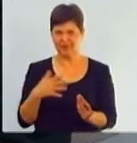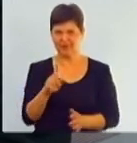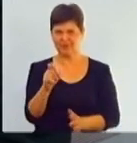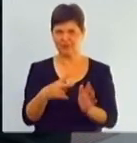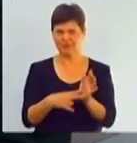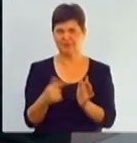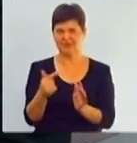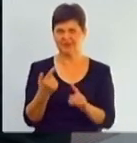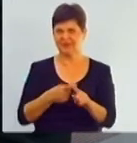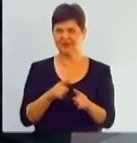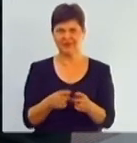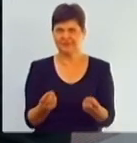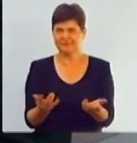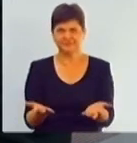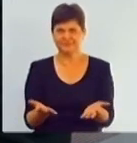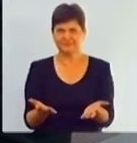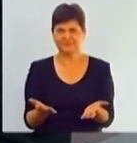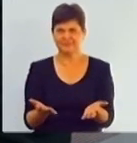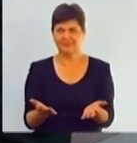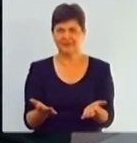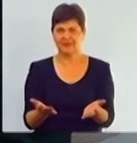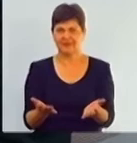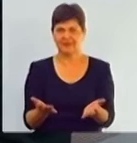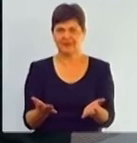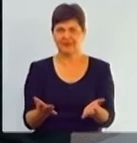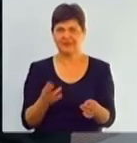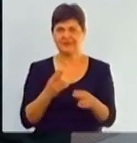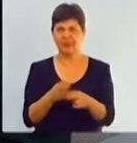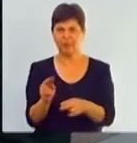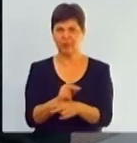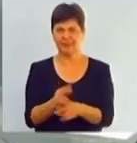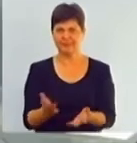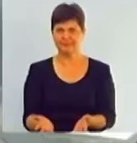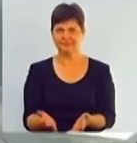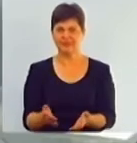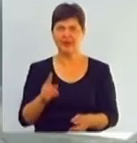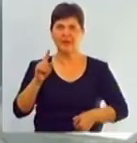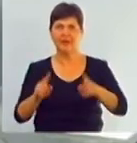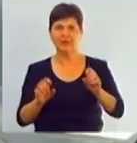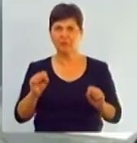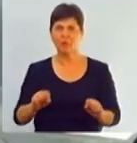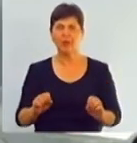мотивуючий момент щодо запобігання. Ну, а десь можна багаття розводити?